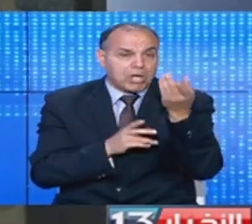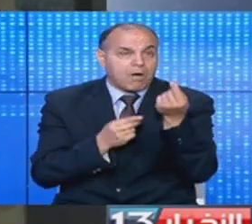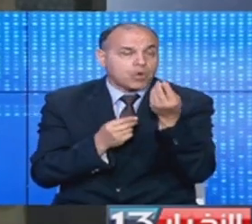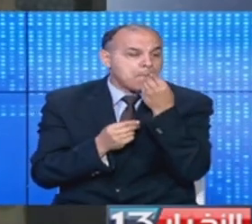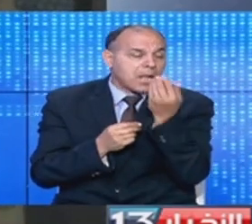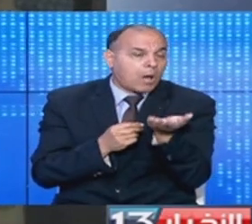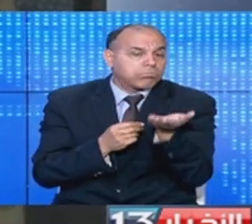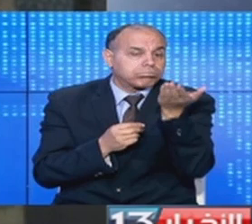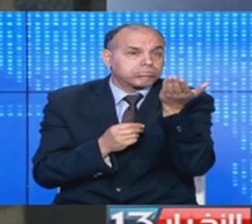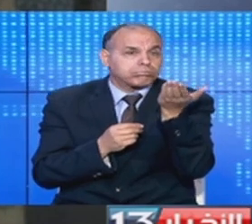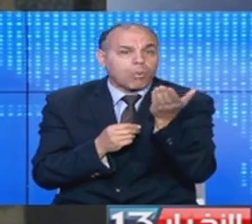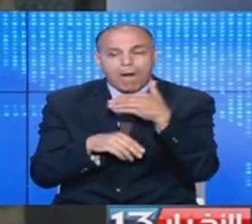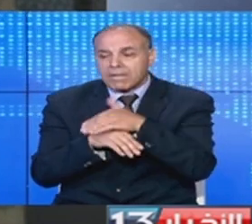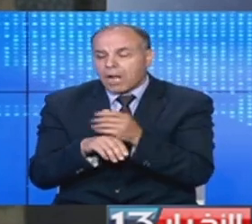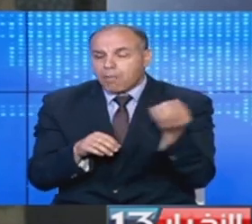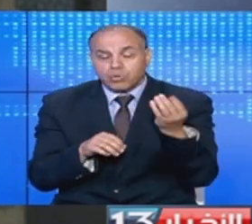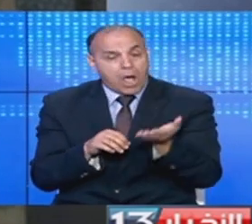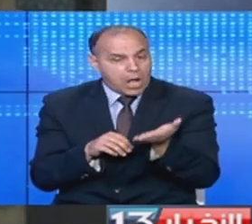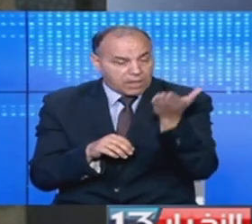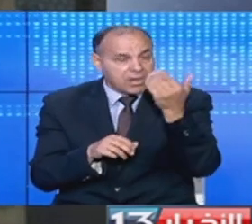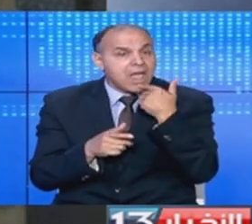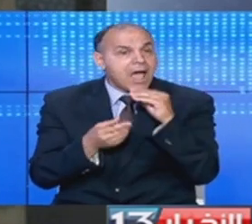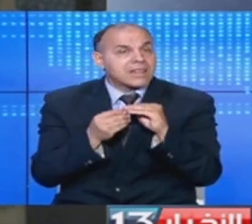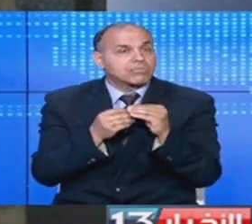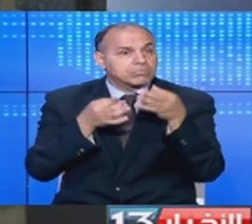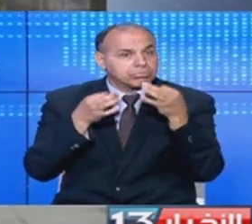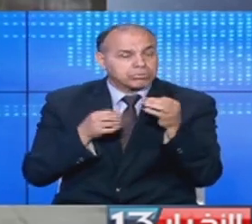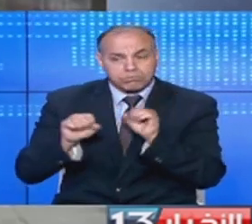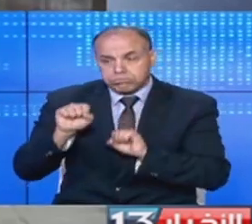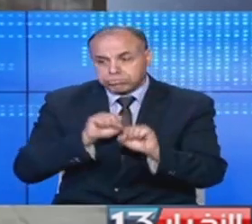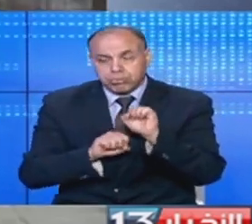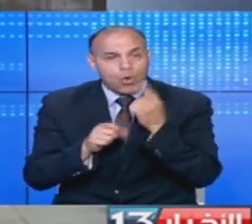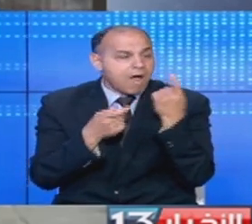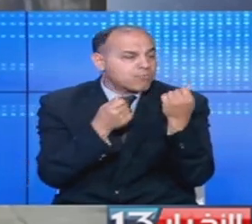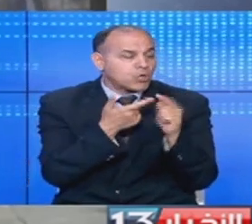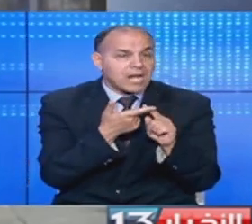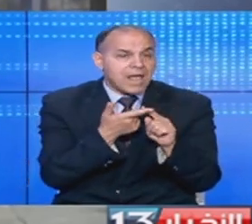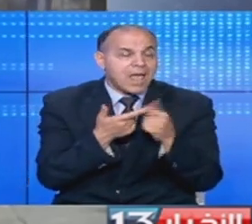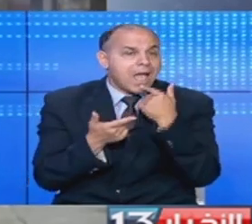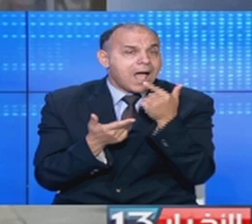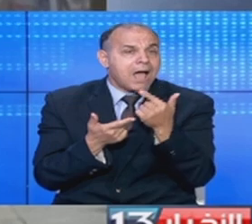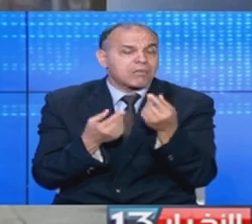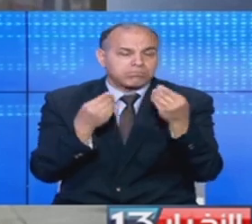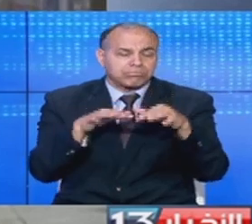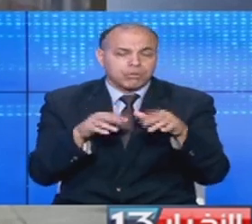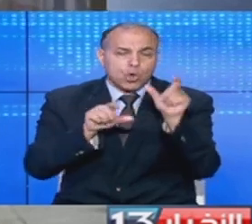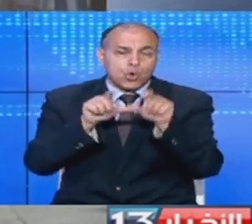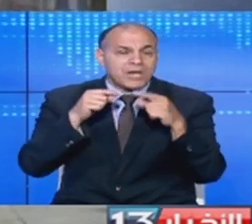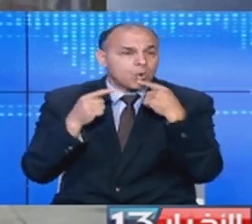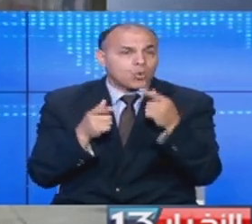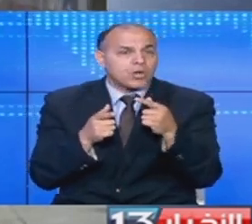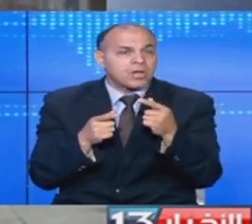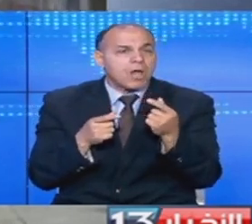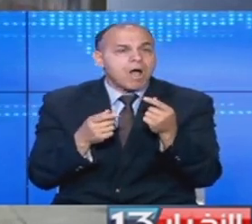الغذاء ومعدلات البطالة، كما قادت إلى وضع ضوابط للتحكم في رأس المال أدت إلى عدم تمكن اللبنانيين من